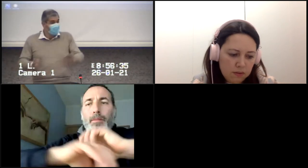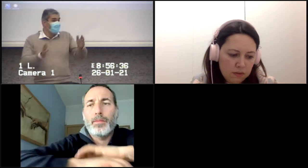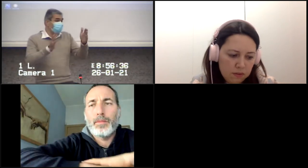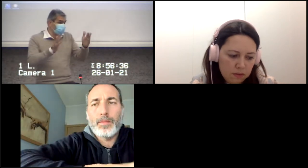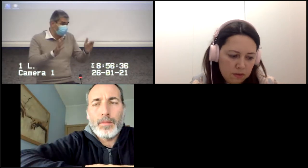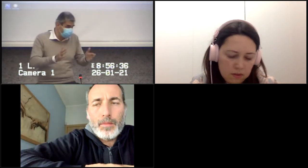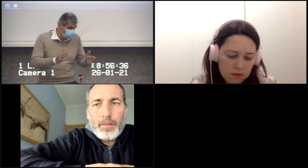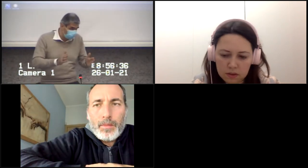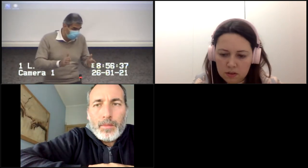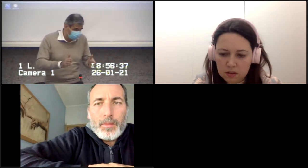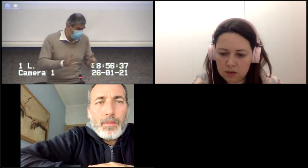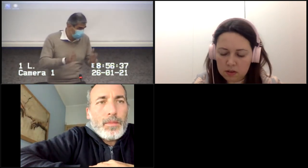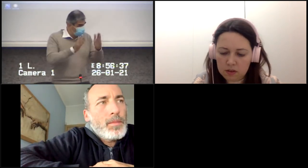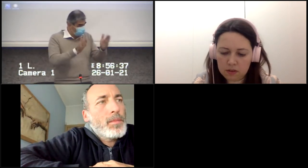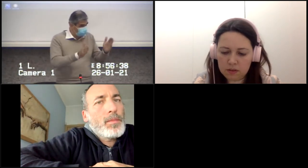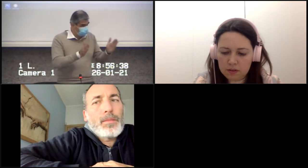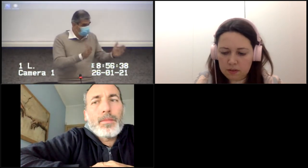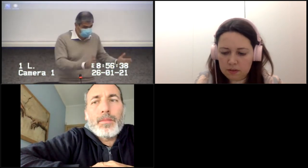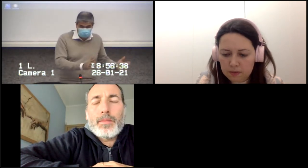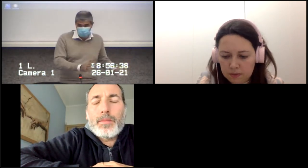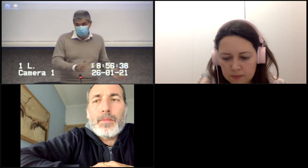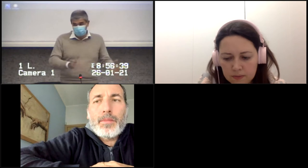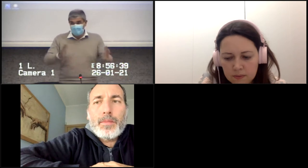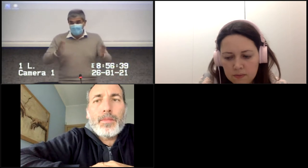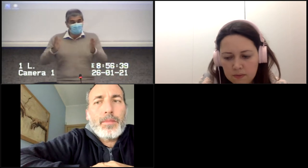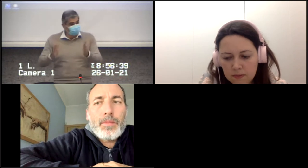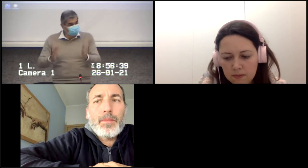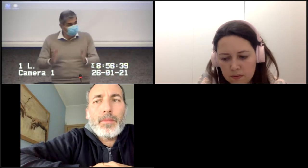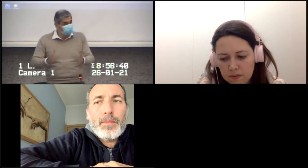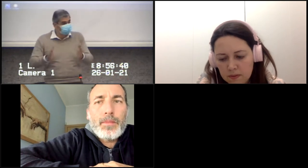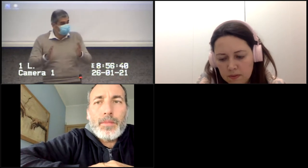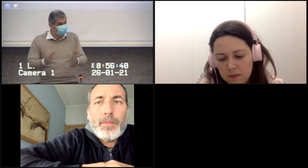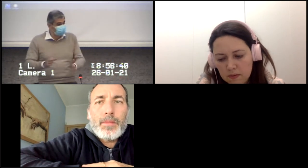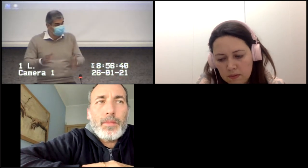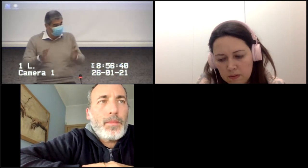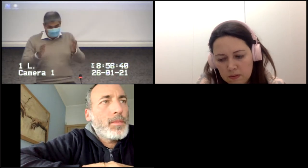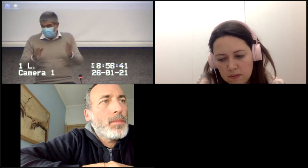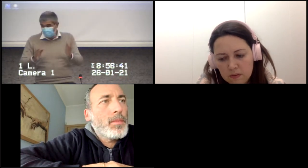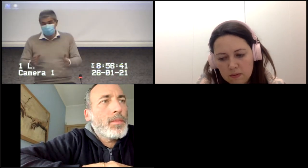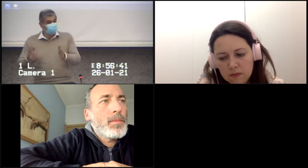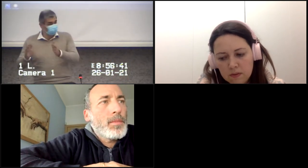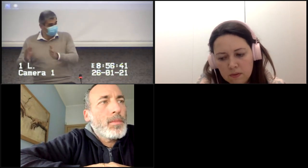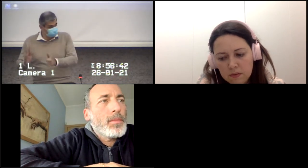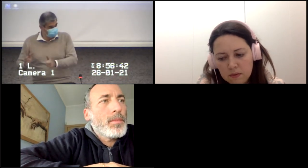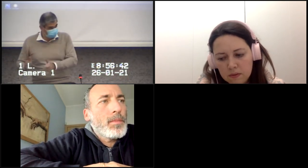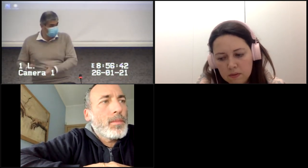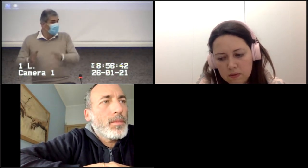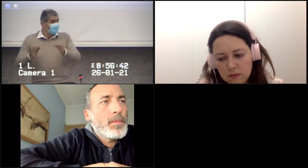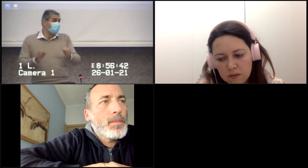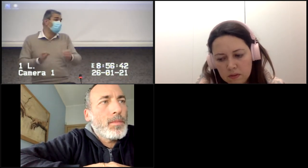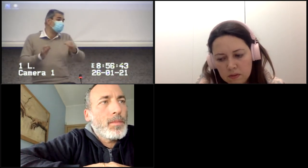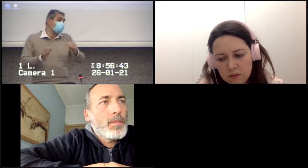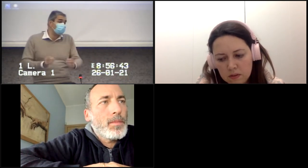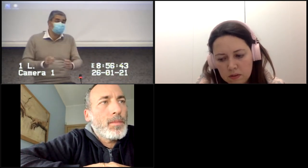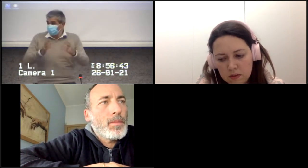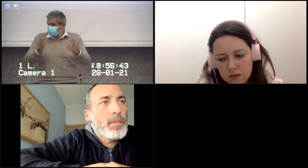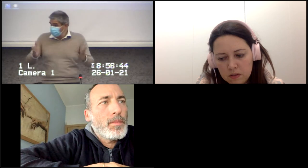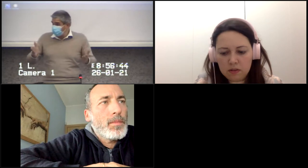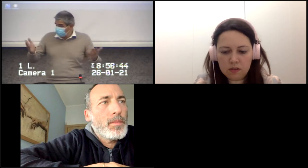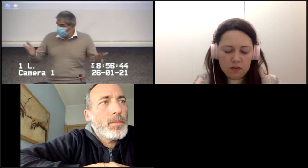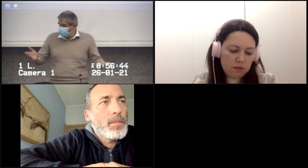decisionale. Attraverso che cosa questo meccanismo è possibile farlo? Principalmente attraverso il permesso convenzionato, che è lo